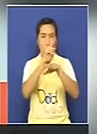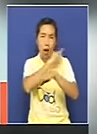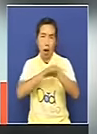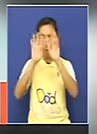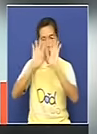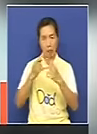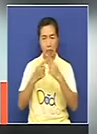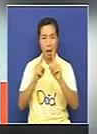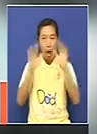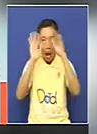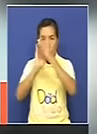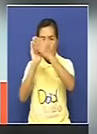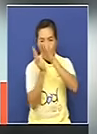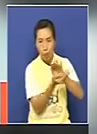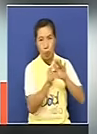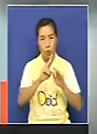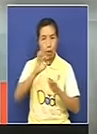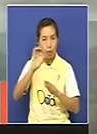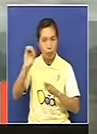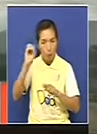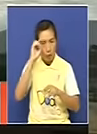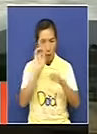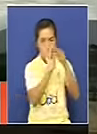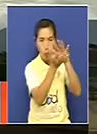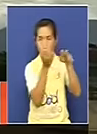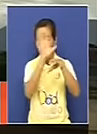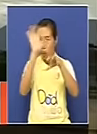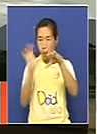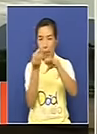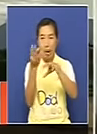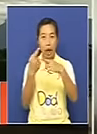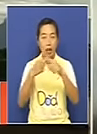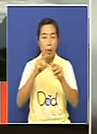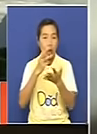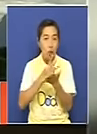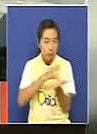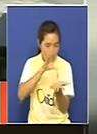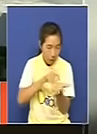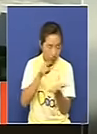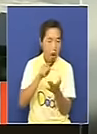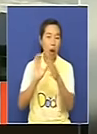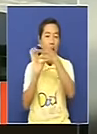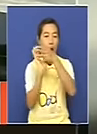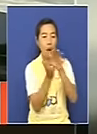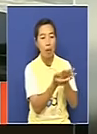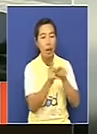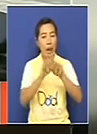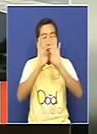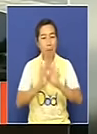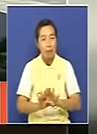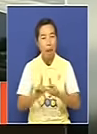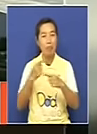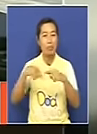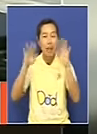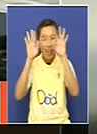างประหลาดคล้ายกับ UFO จำนวนมากนะครับในขณะที่ข้อมูลวิชาการปรากฏการณ์เมฆเหล่านี้เรียกว่าเมฆรูปทรงเลน